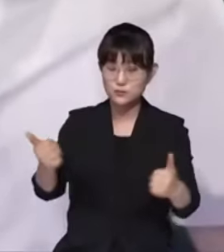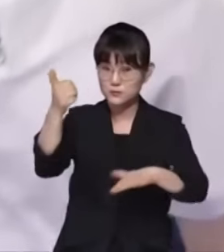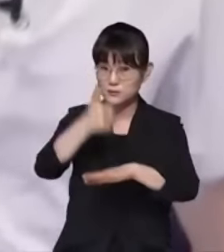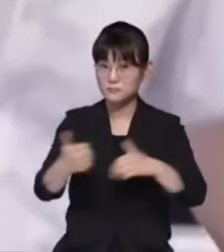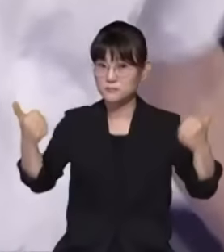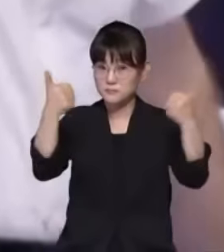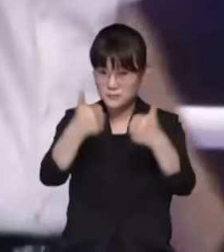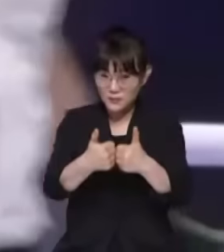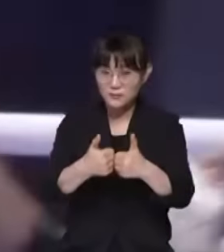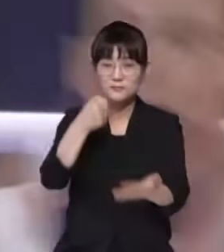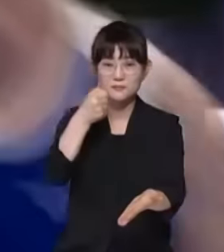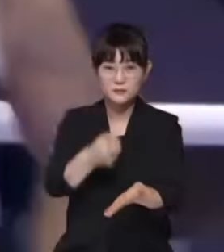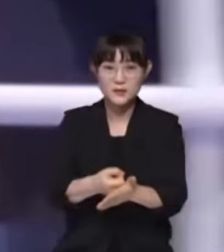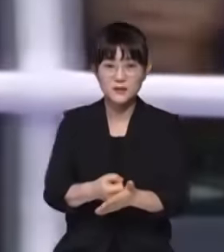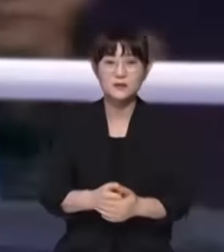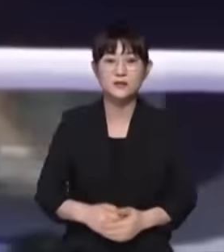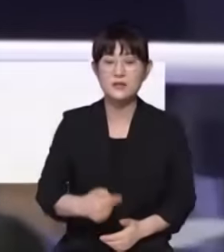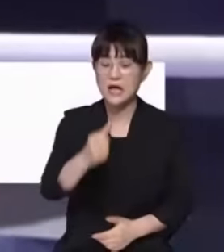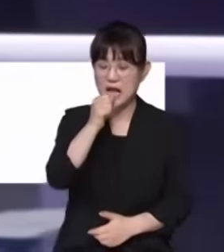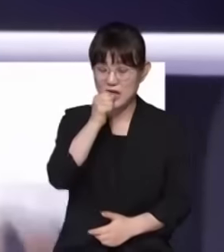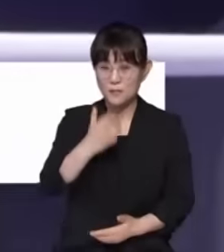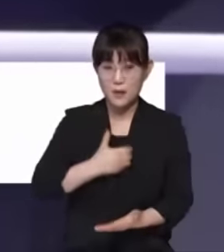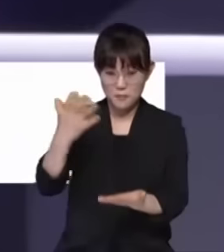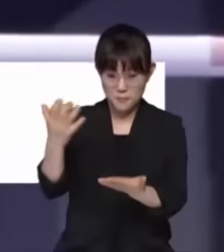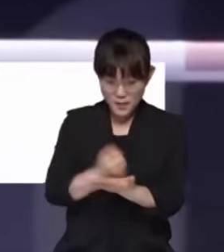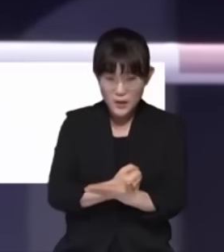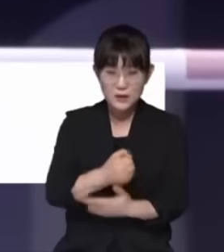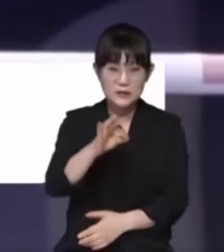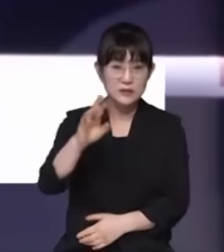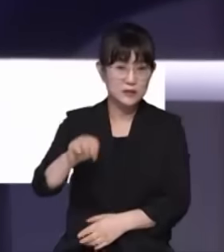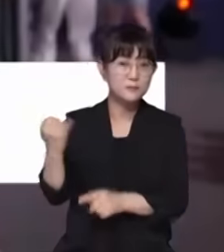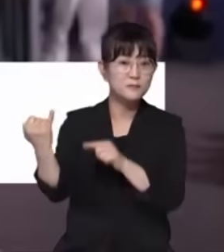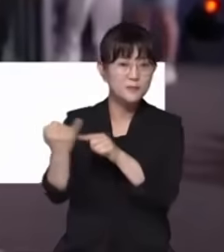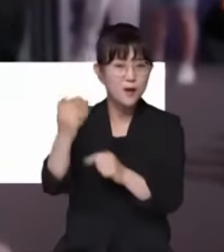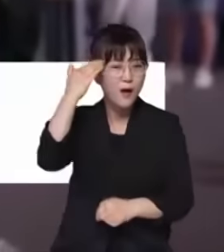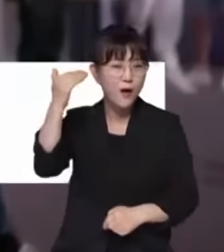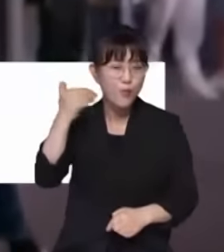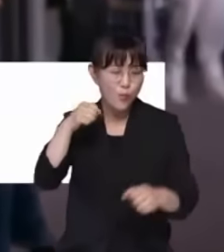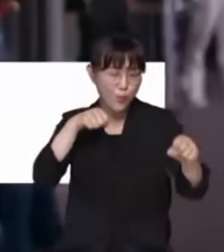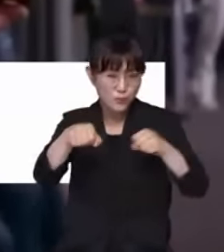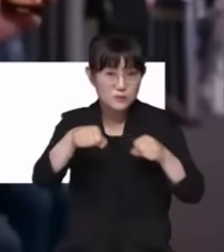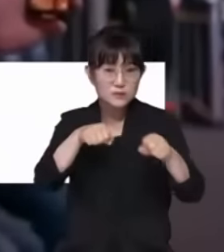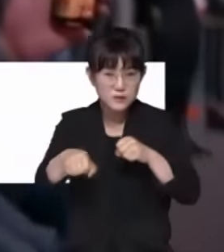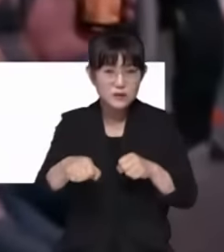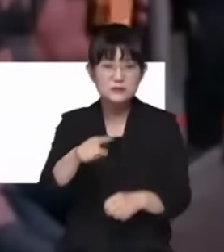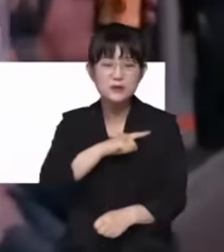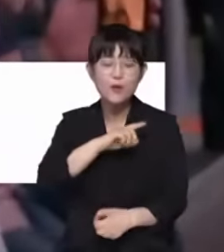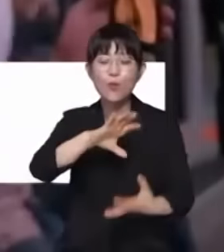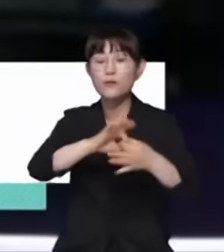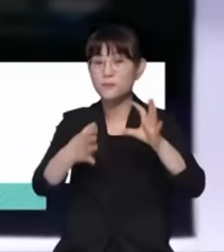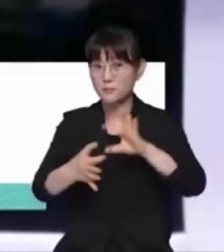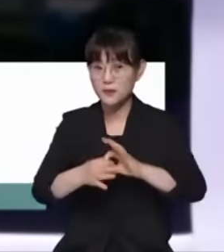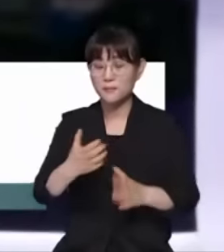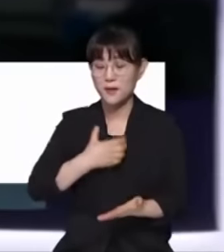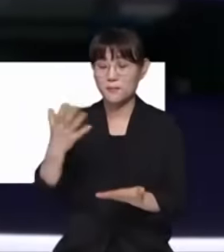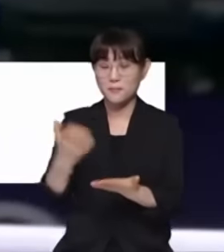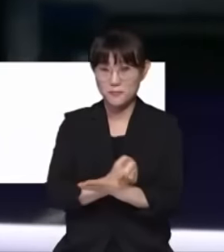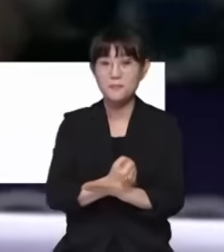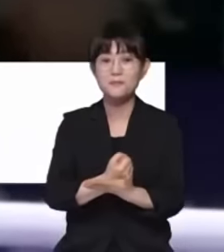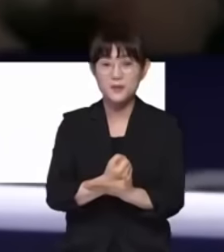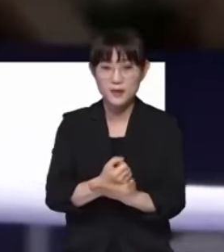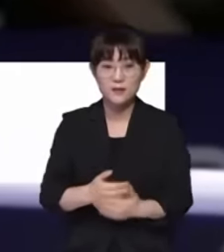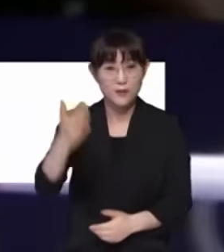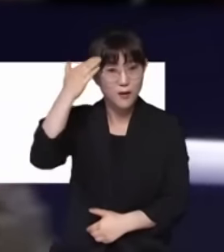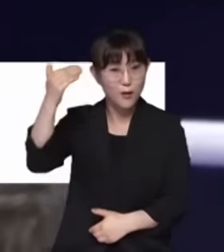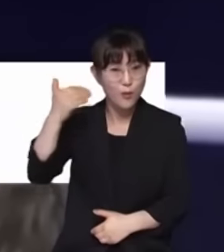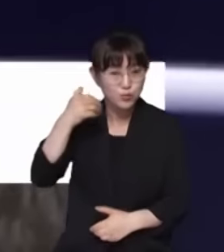확정짓습니다. 동메달을 확보한 임혜지는 한국 여자 복싱 사상 첫 올림픽 메달의 주인공이 됐습니다.